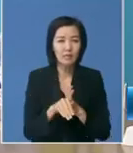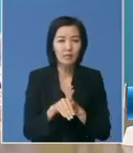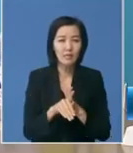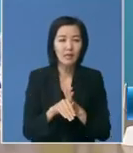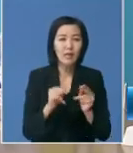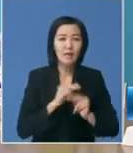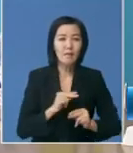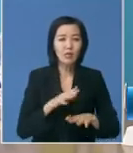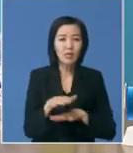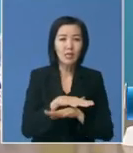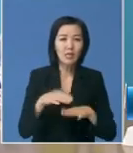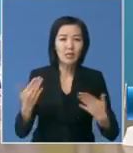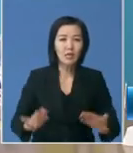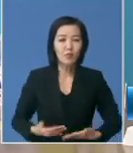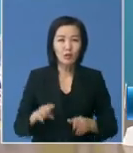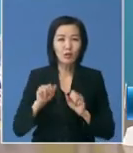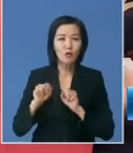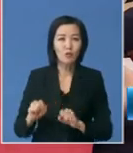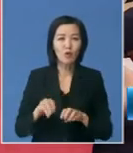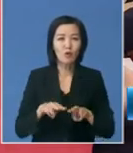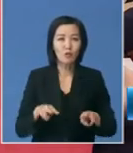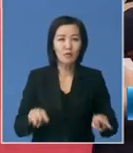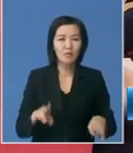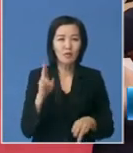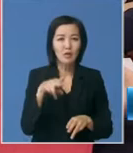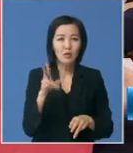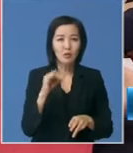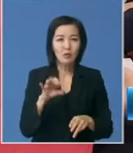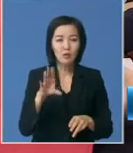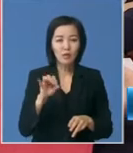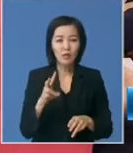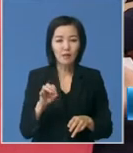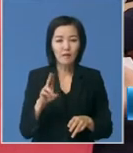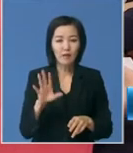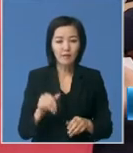деді еңбек және халықты әлеуметтік қорғау министрі Тамара Дүйсенова.